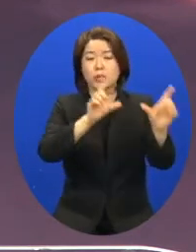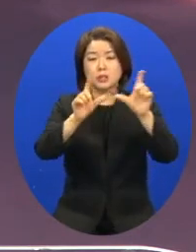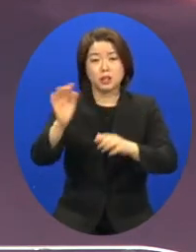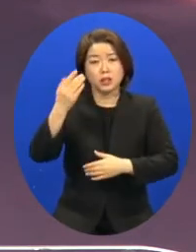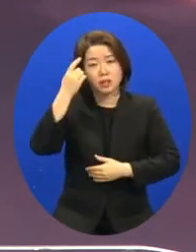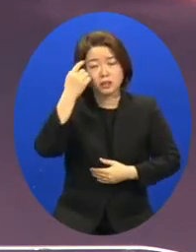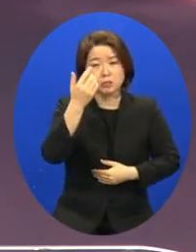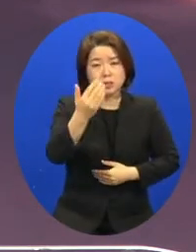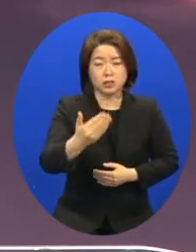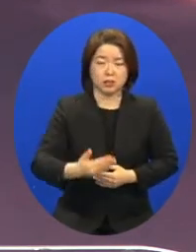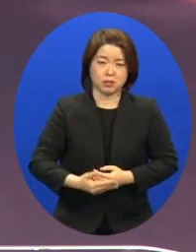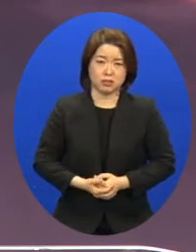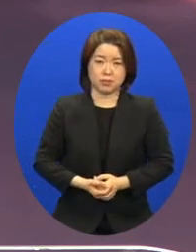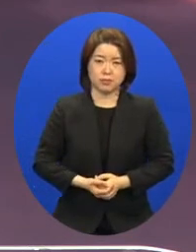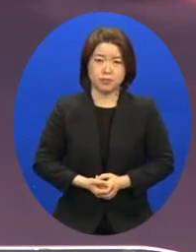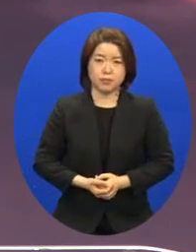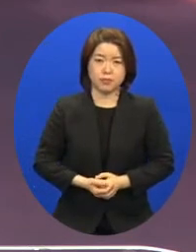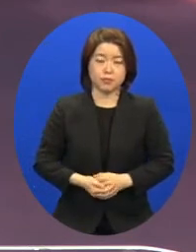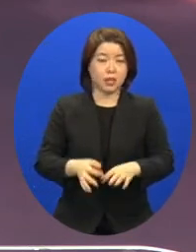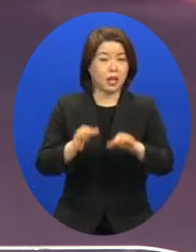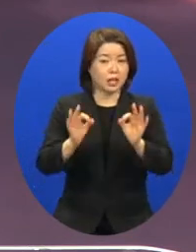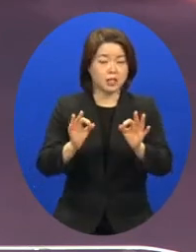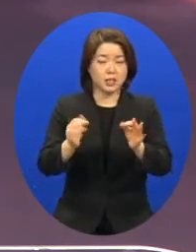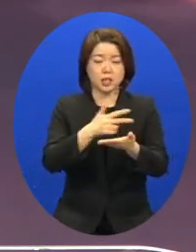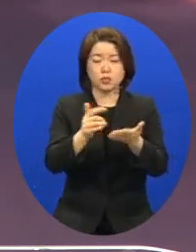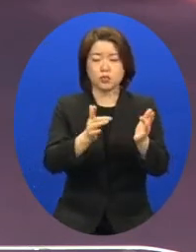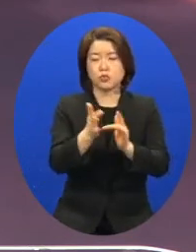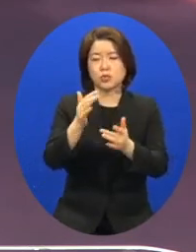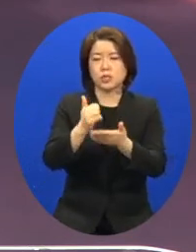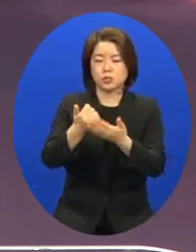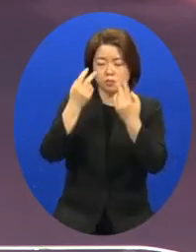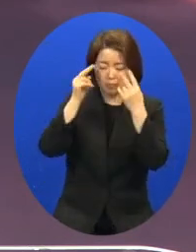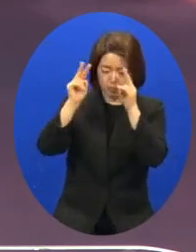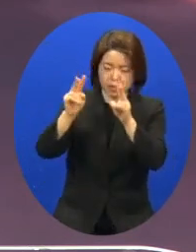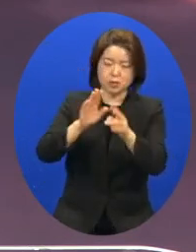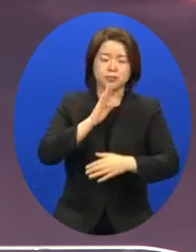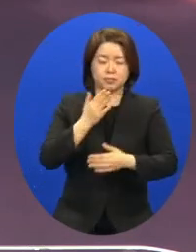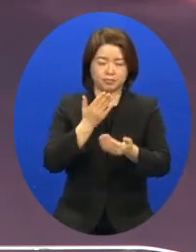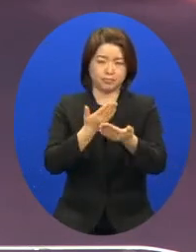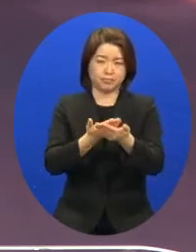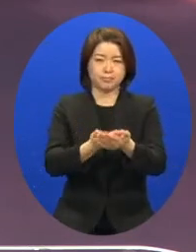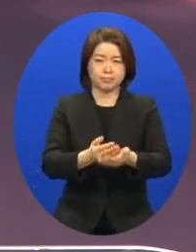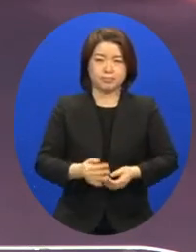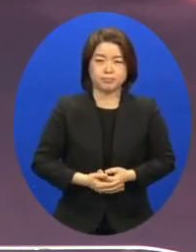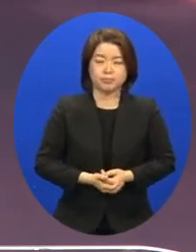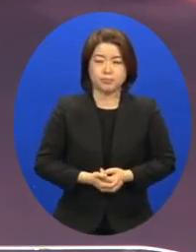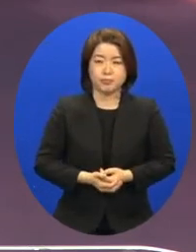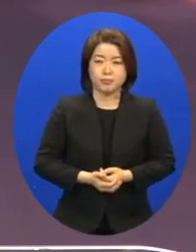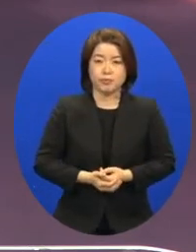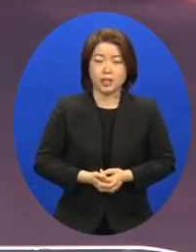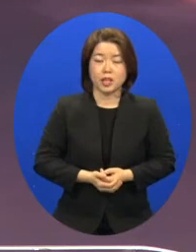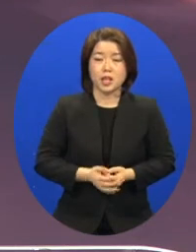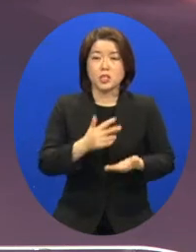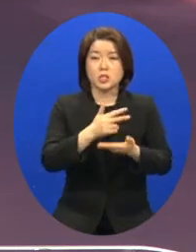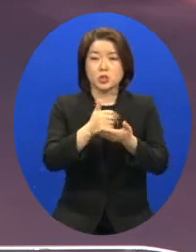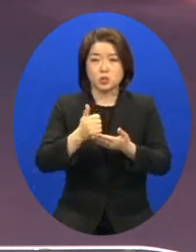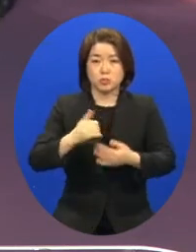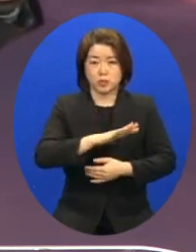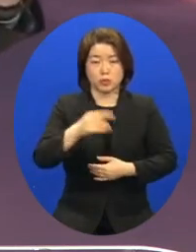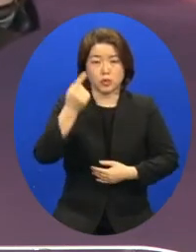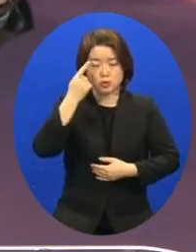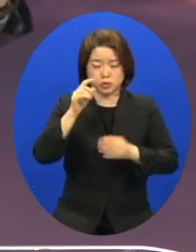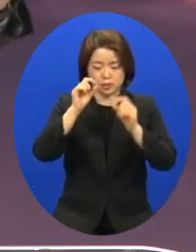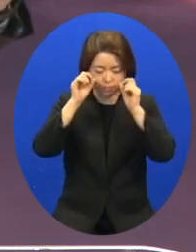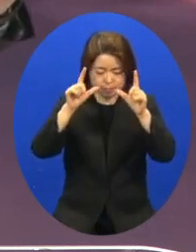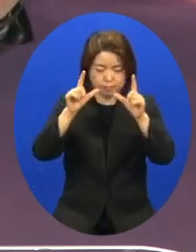겁니까? 이제는 진짜 주 예수님을 바라봐야 됩니다. 예수님, 주님의 우리 눈에